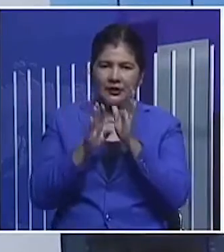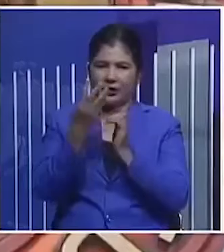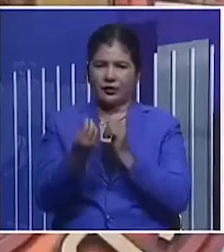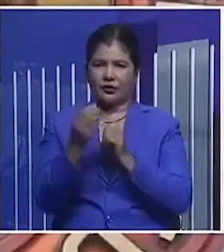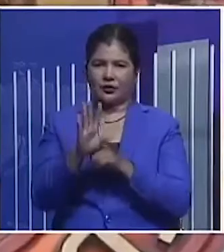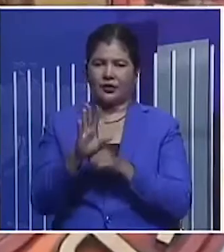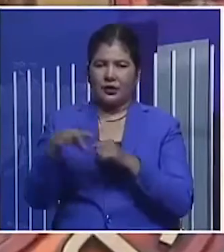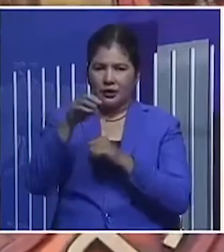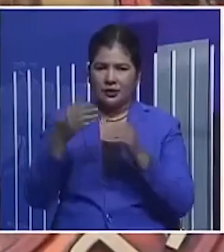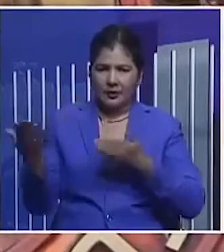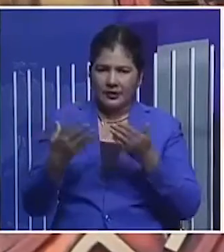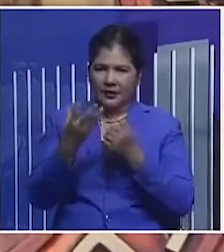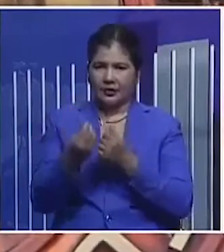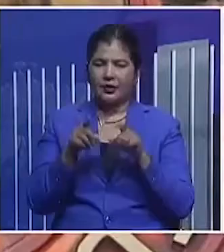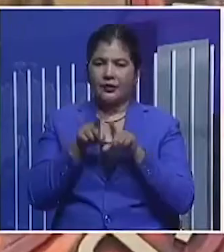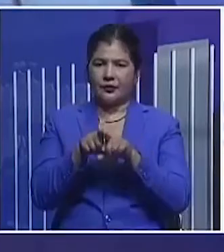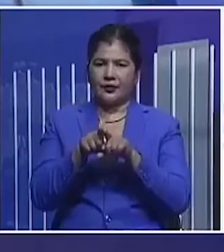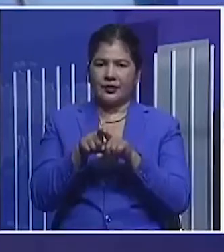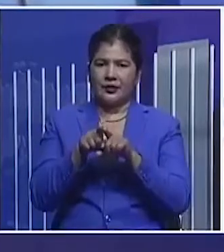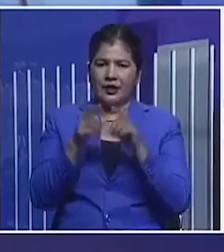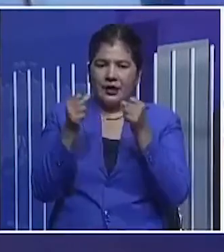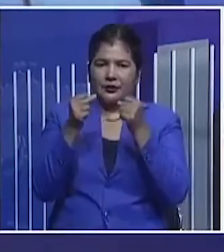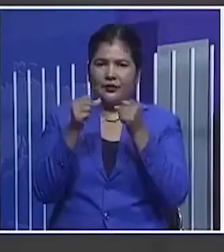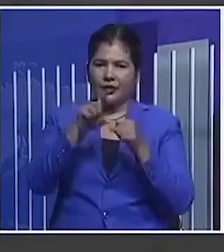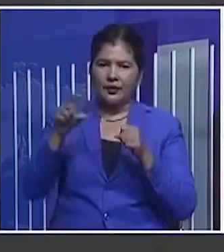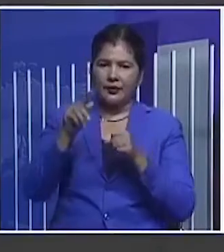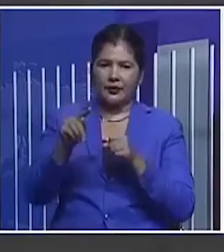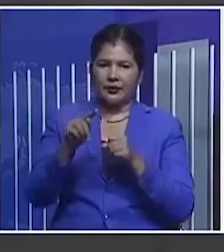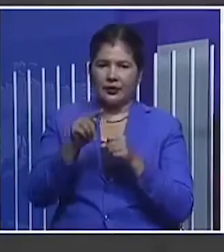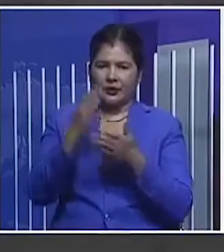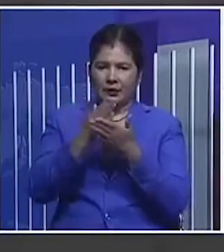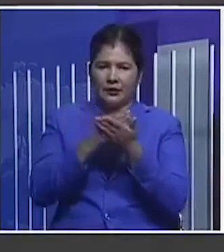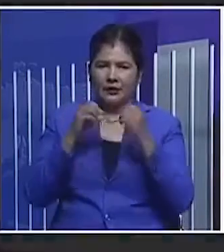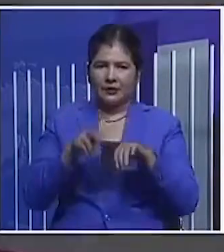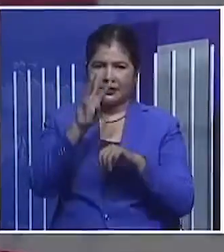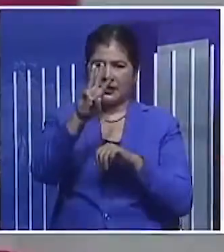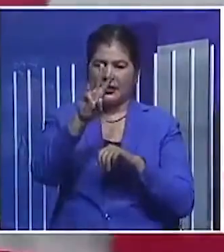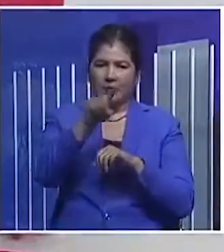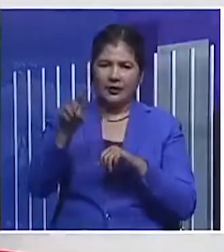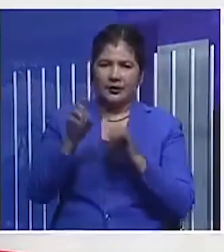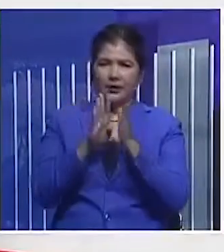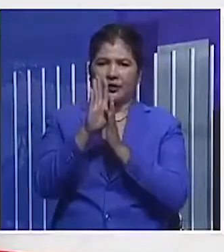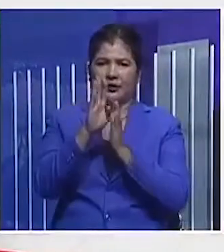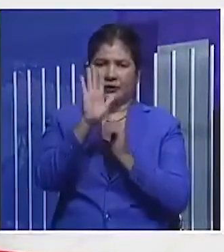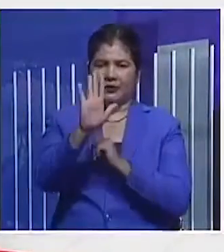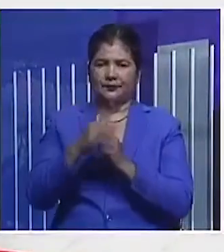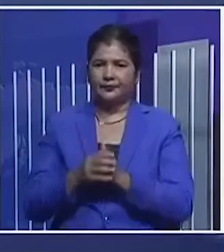घटेको छ। समग्रमा बजार घटे पनि माउन्टेन हाइड्रो नेपालको शेयर भए 3% भन्दा धेरैले बढेको